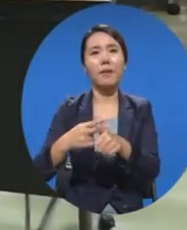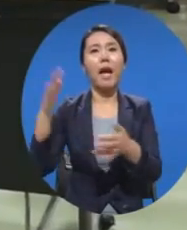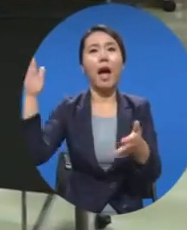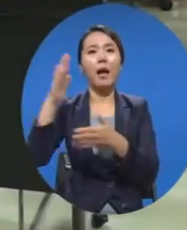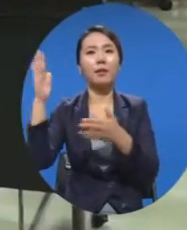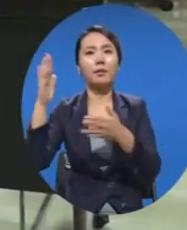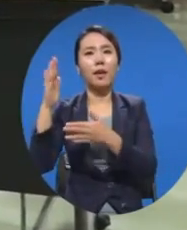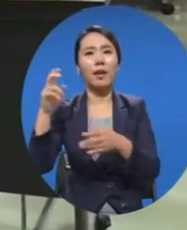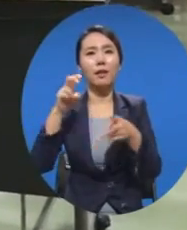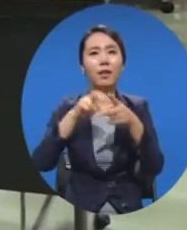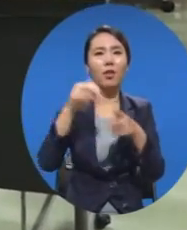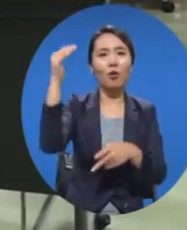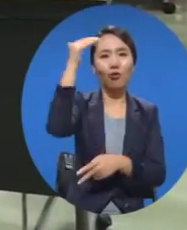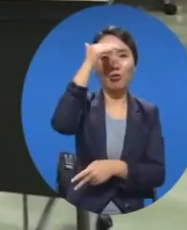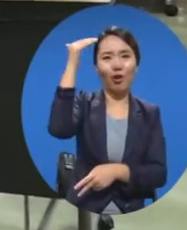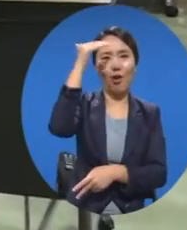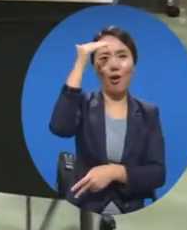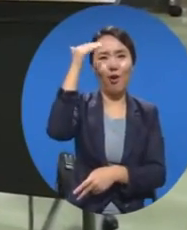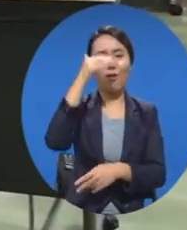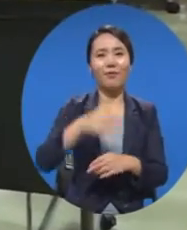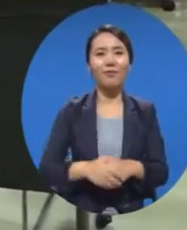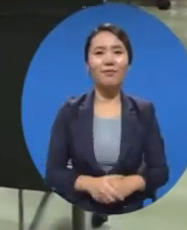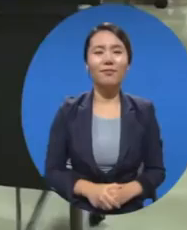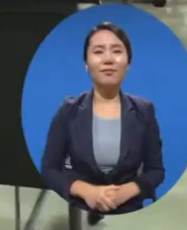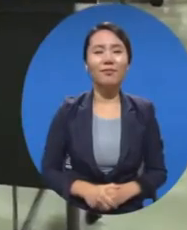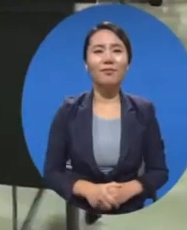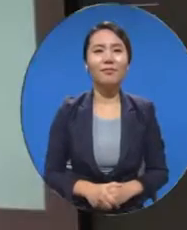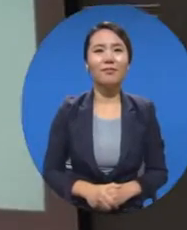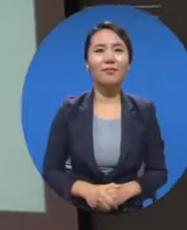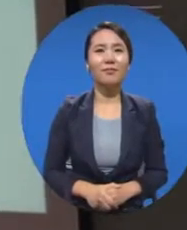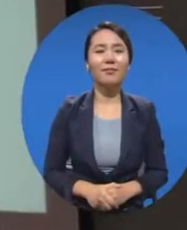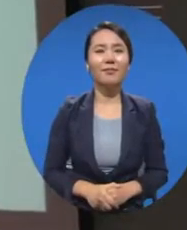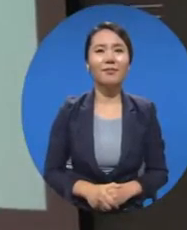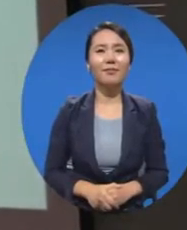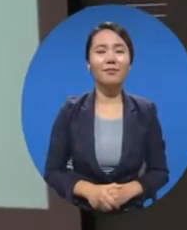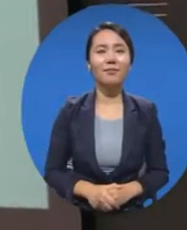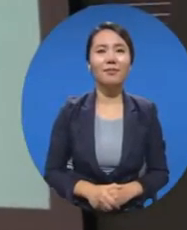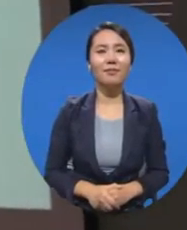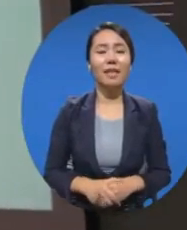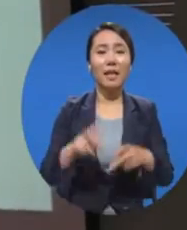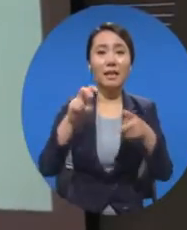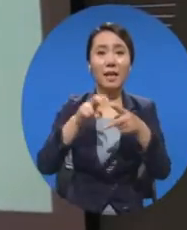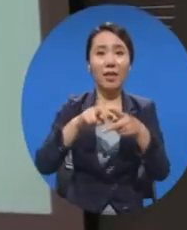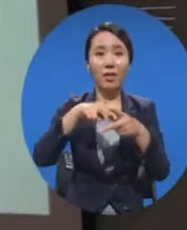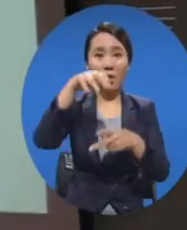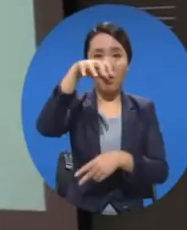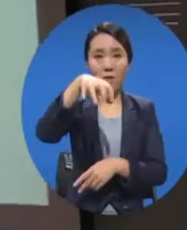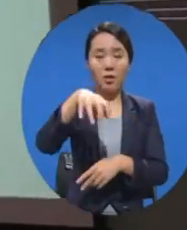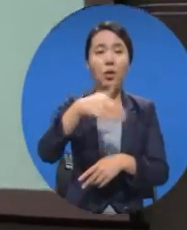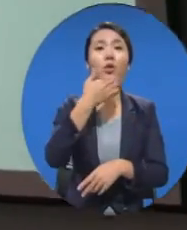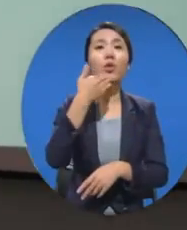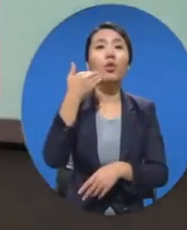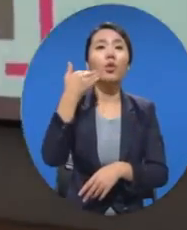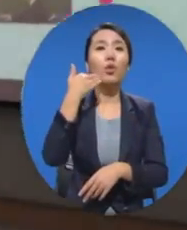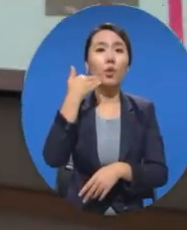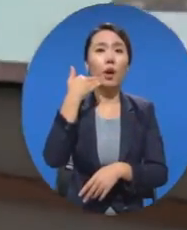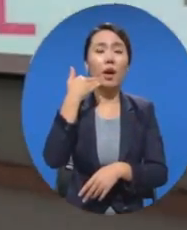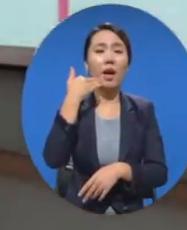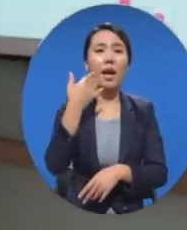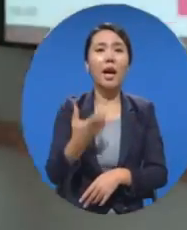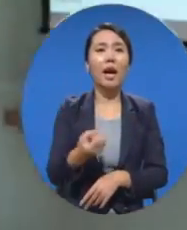왔습니다. 때문에 반복 작업을 굉장히 많이 해야 되는 부분이 있고요. 센터에서는 먼저 청각장애인이 안고